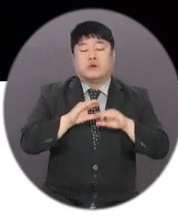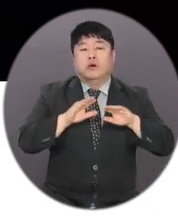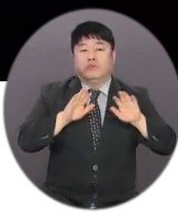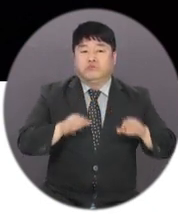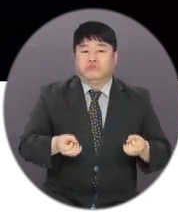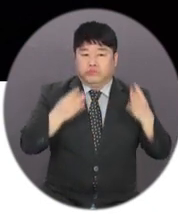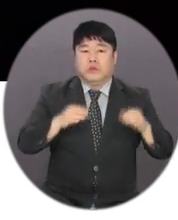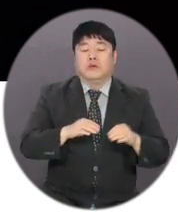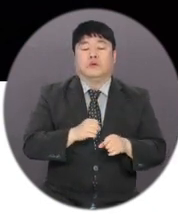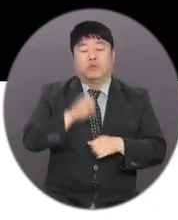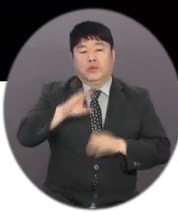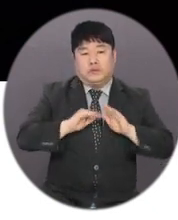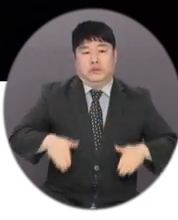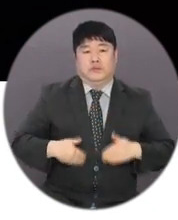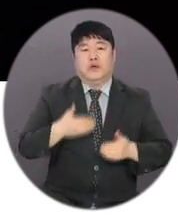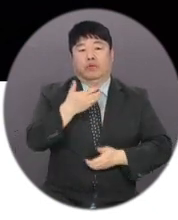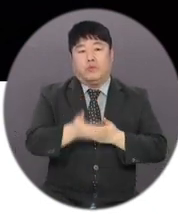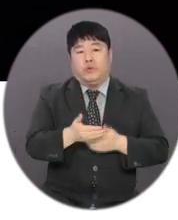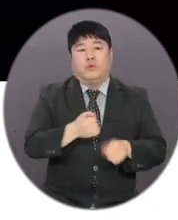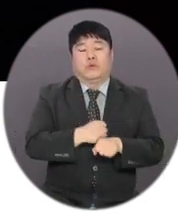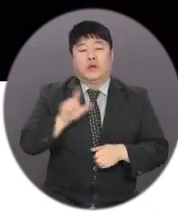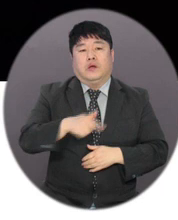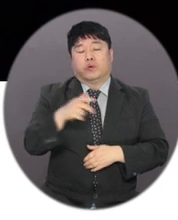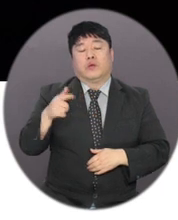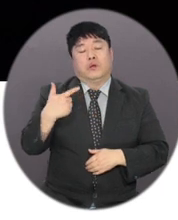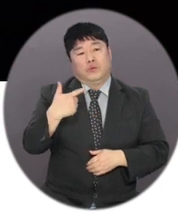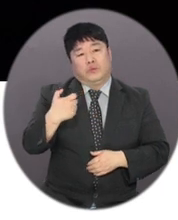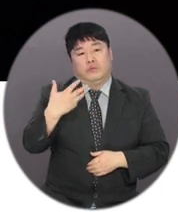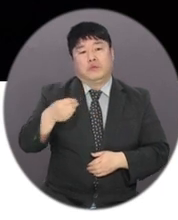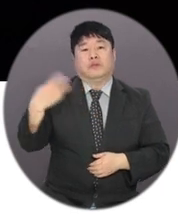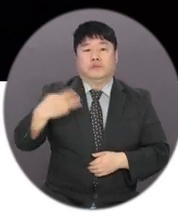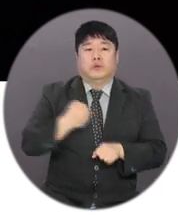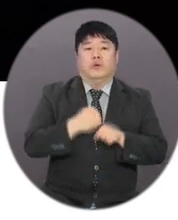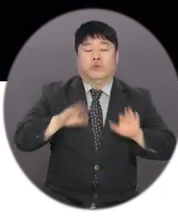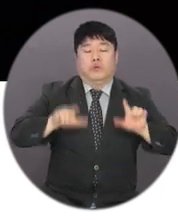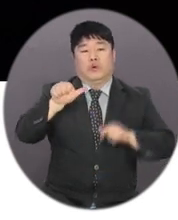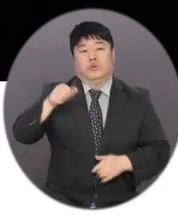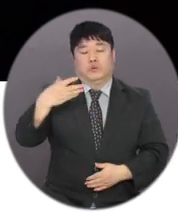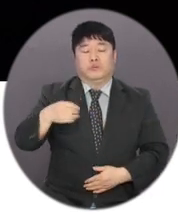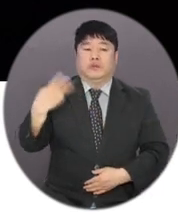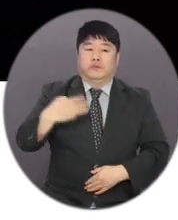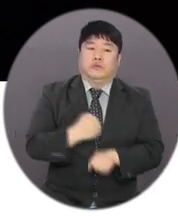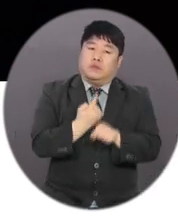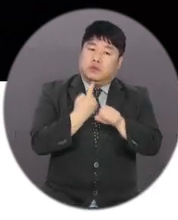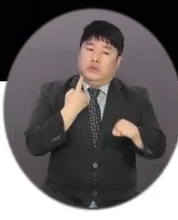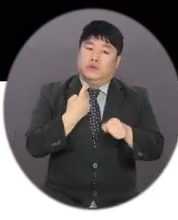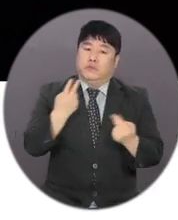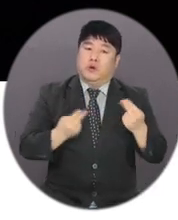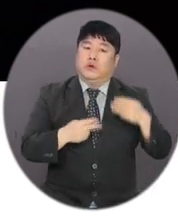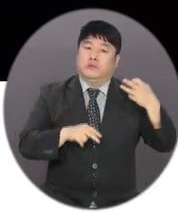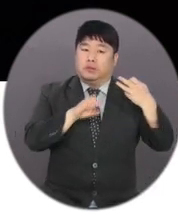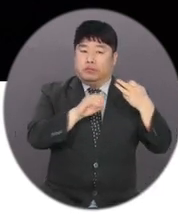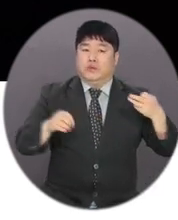전남 지역의 고속도로 교통량은 하루 평균 68만 3천 대, 올해는 59만 8천 대로 지난해보다 약 13%